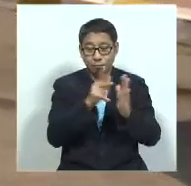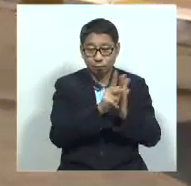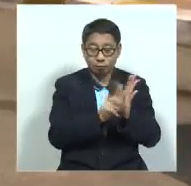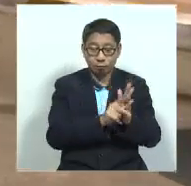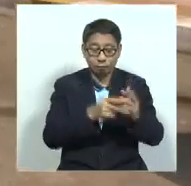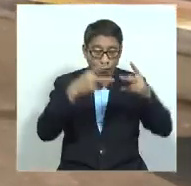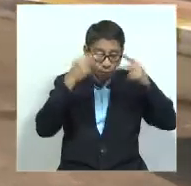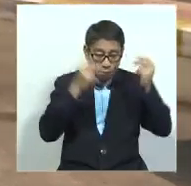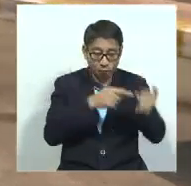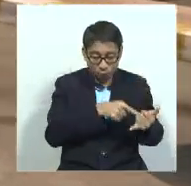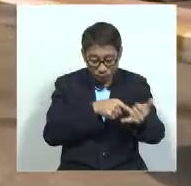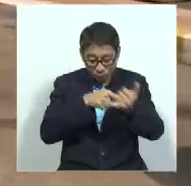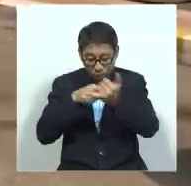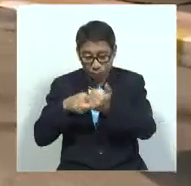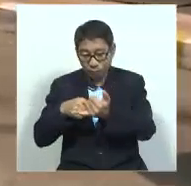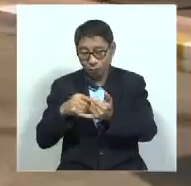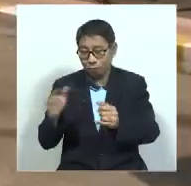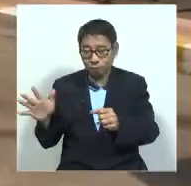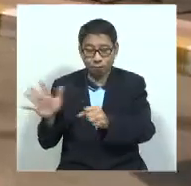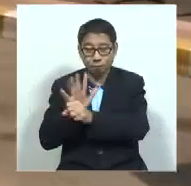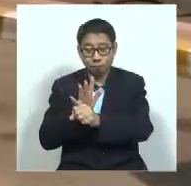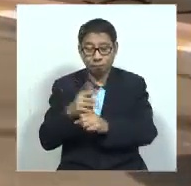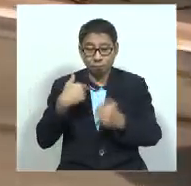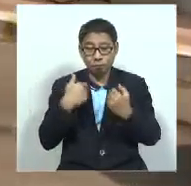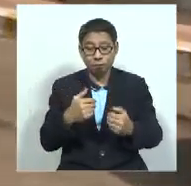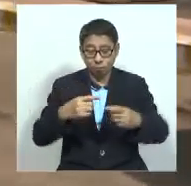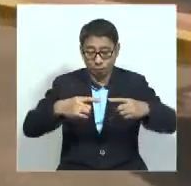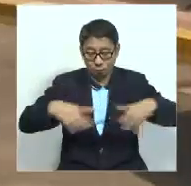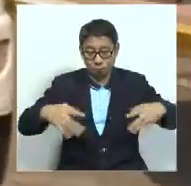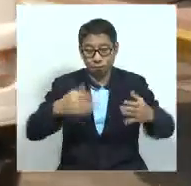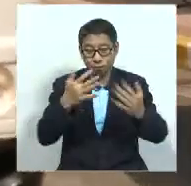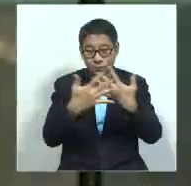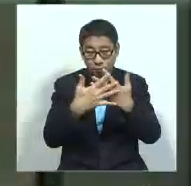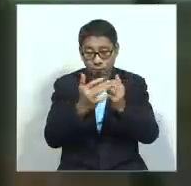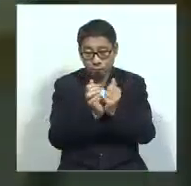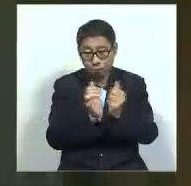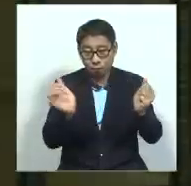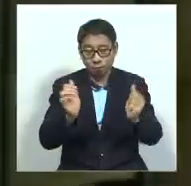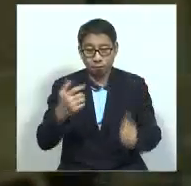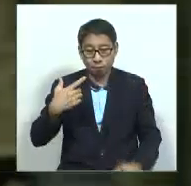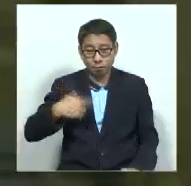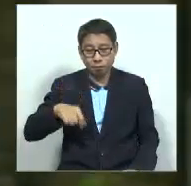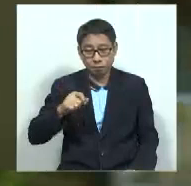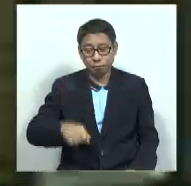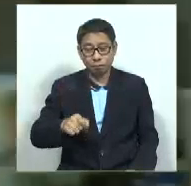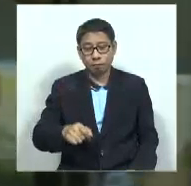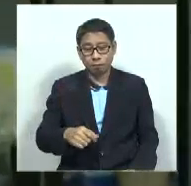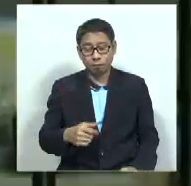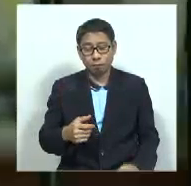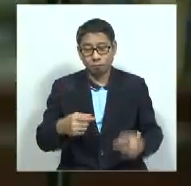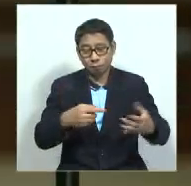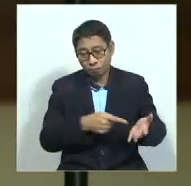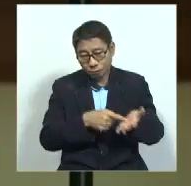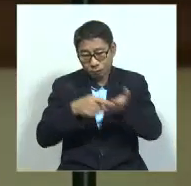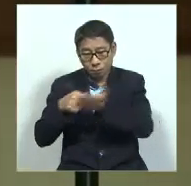ส่งตัวผู้ร้ายข้ามแดน 100% นะครับส่วนเรื่องของการคัดค้านการประกันตัวนะครับว่าทำไมอัยการถึงยื่นคัดค้านการประกันตัวล่ะ